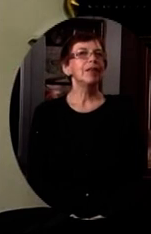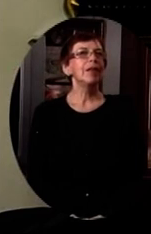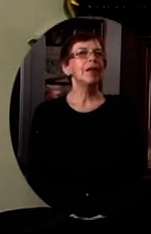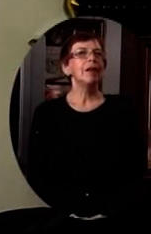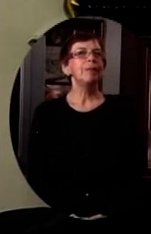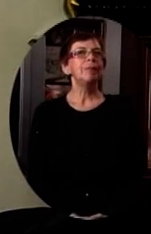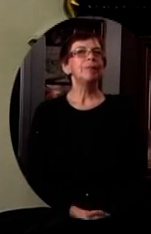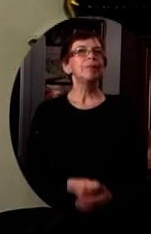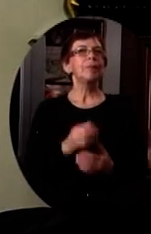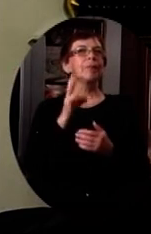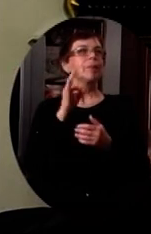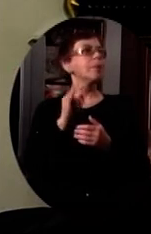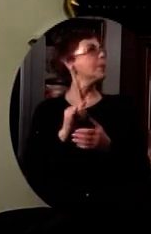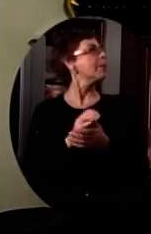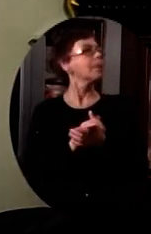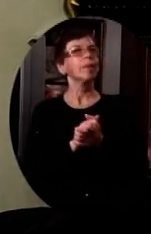הייתי קטנה.